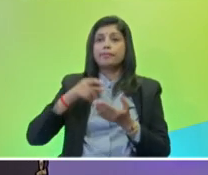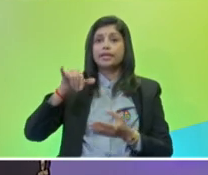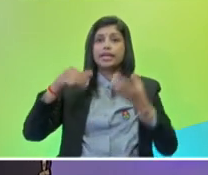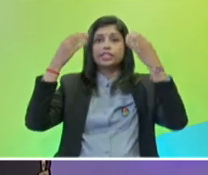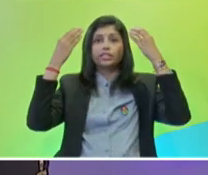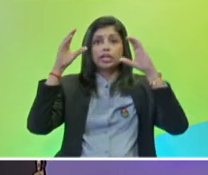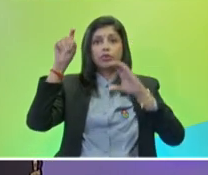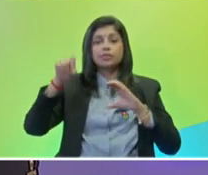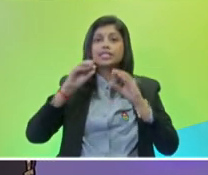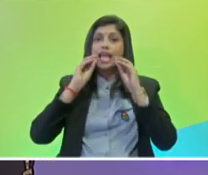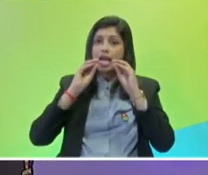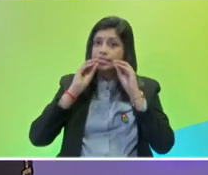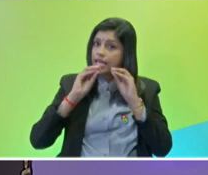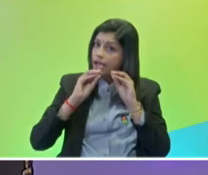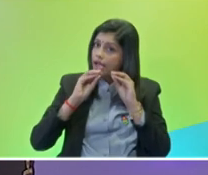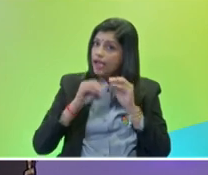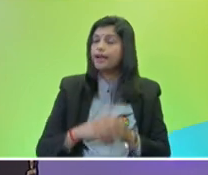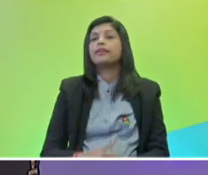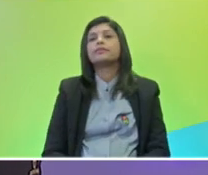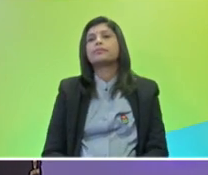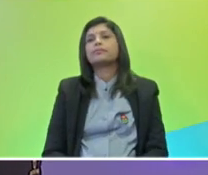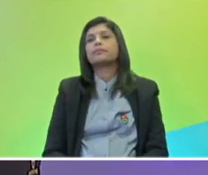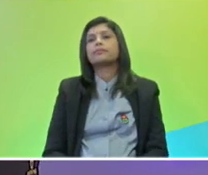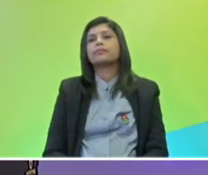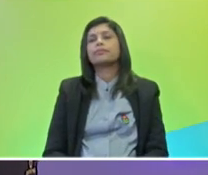murid-murid jadi banyak di